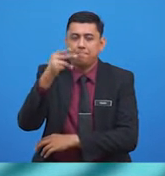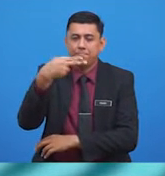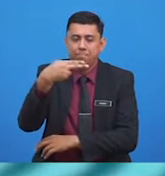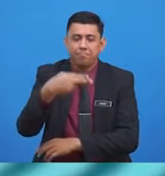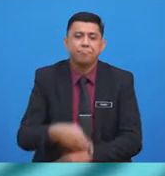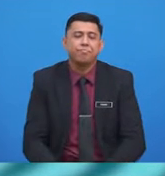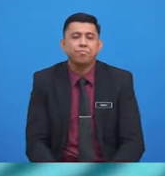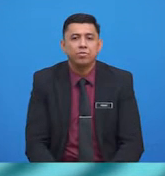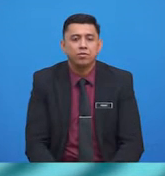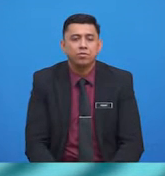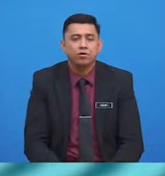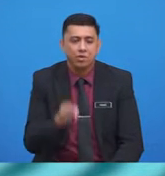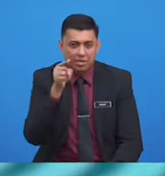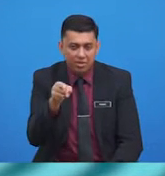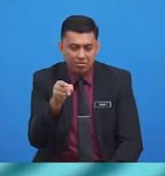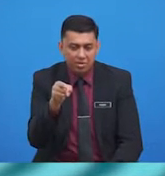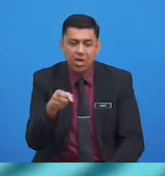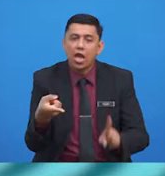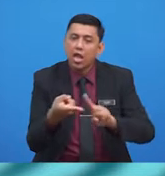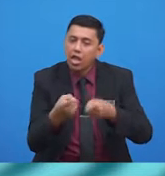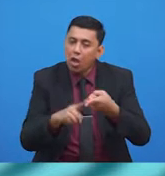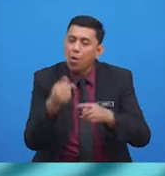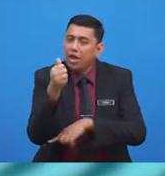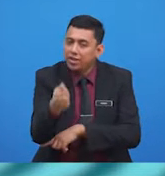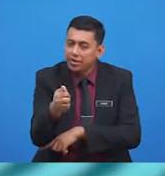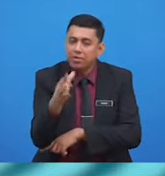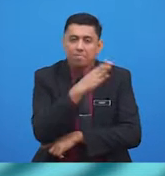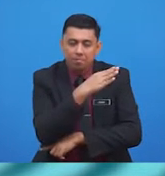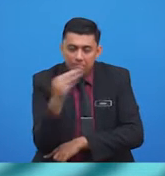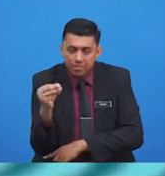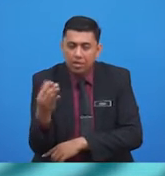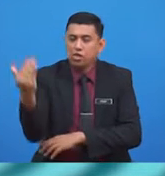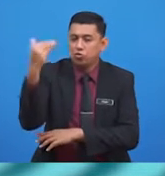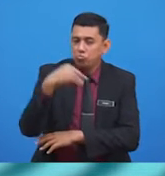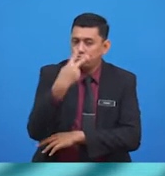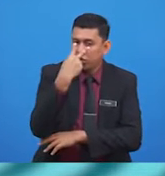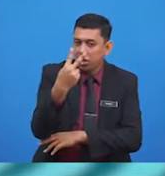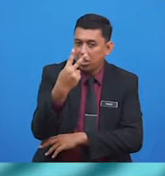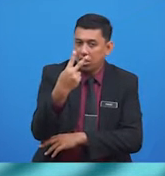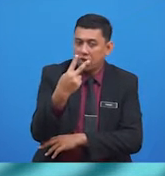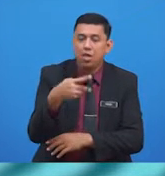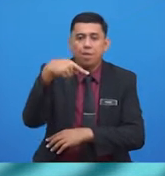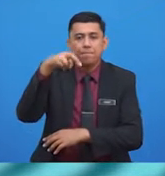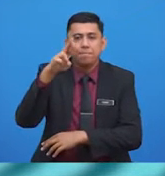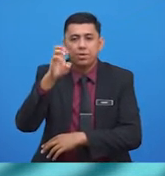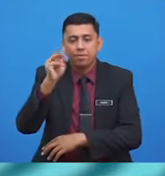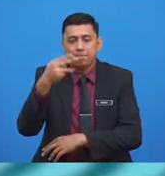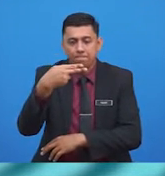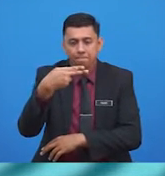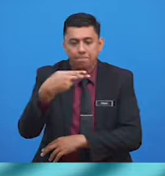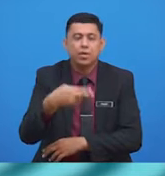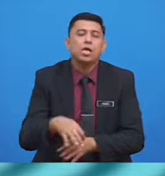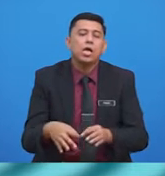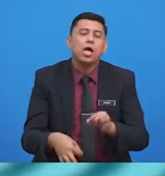Ha, anggapkan dia sebagai kawan anda dan jom kita lihat apa yang Prema akan